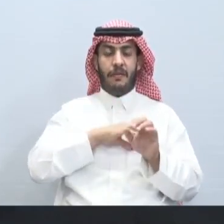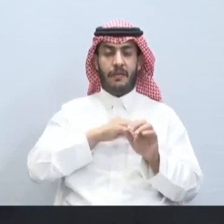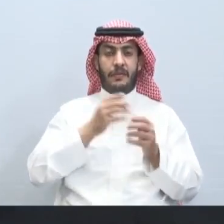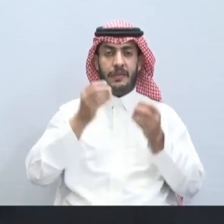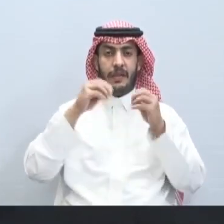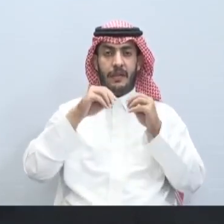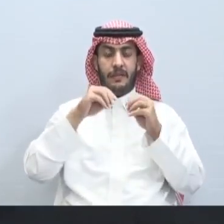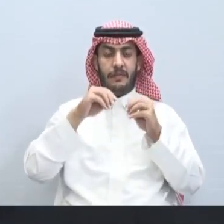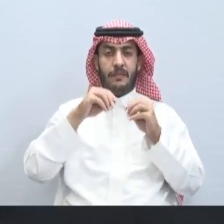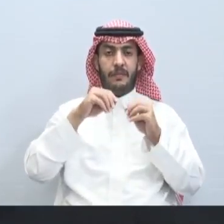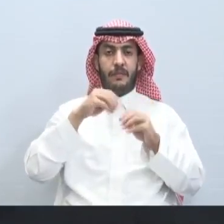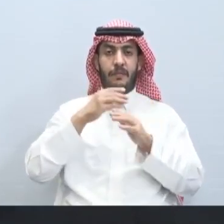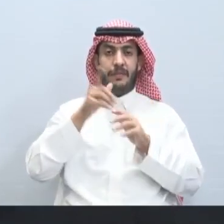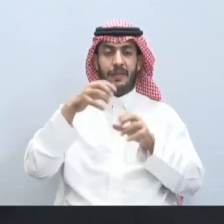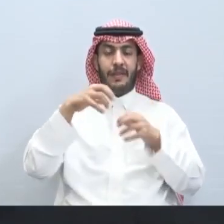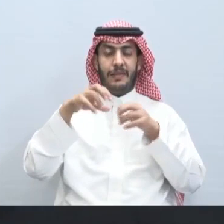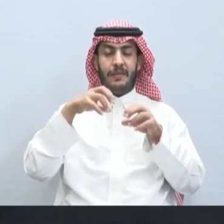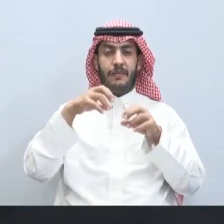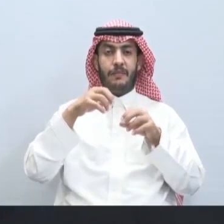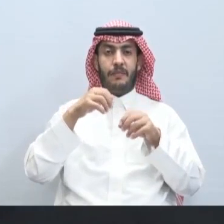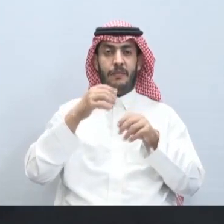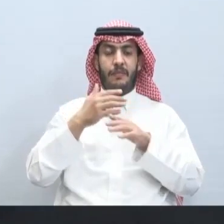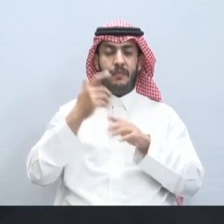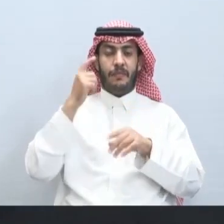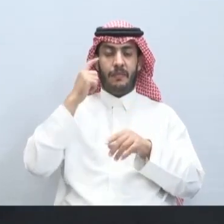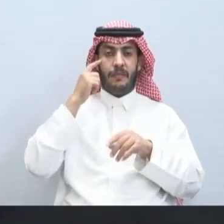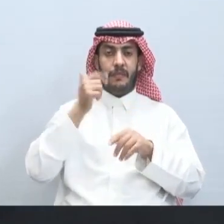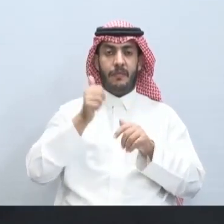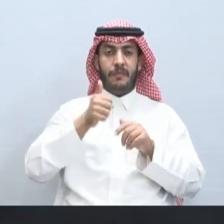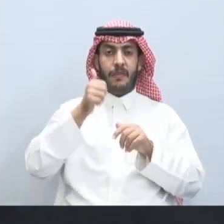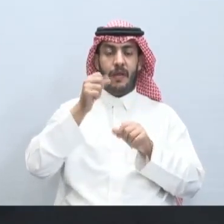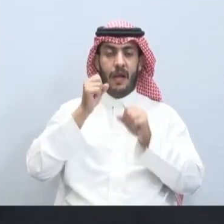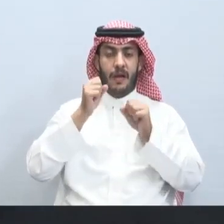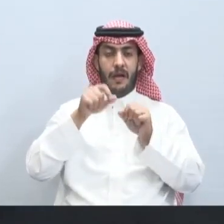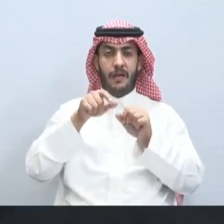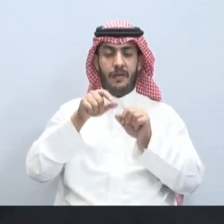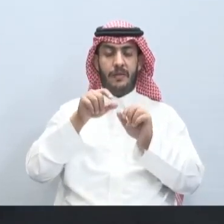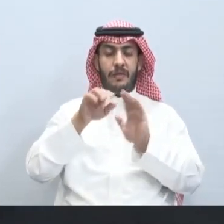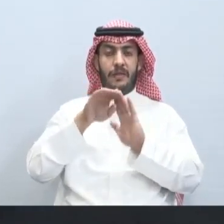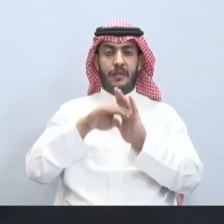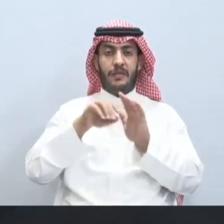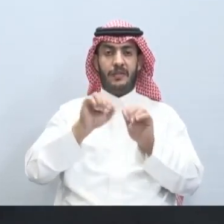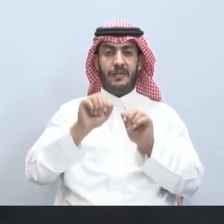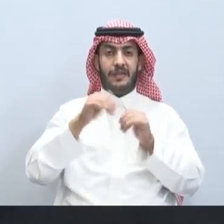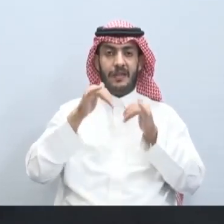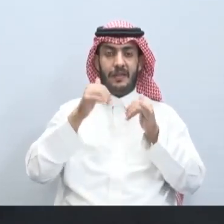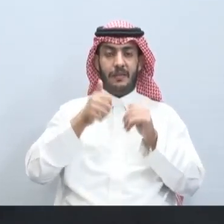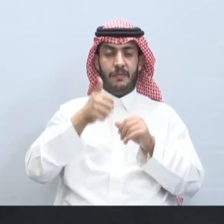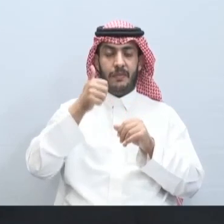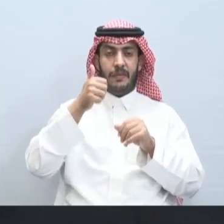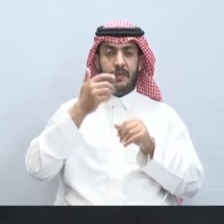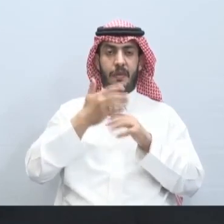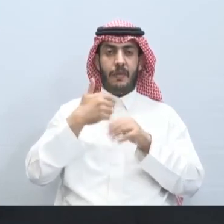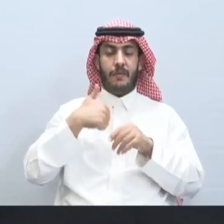اكبر وبالتالي من خلال تقسيم عرفنا ما هي النقاط القوه في هذاه السوق او في هذه الشريحه التي